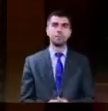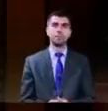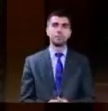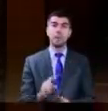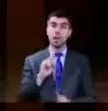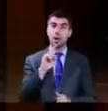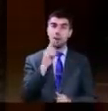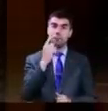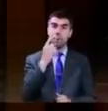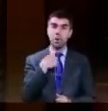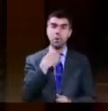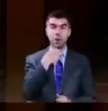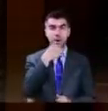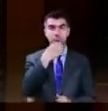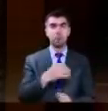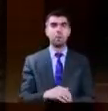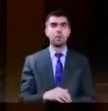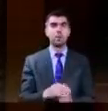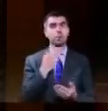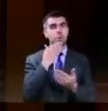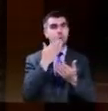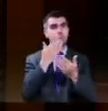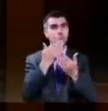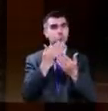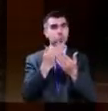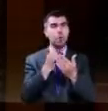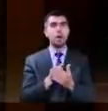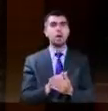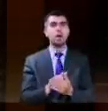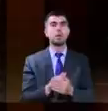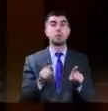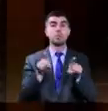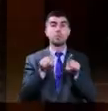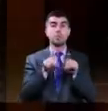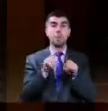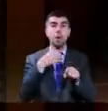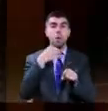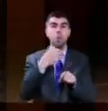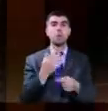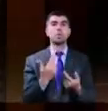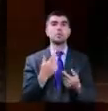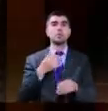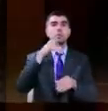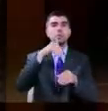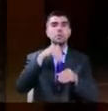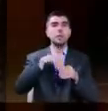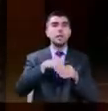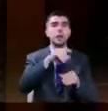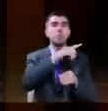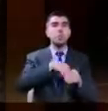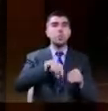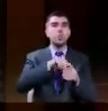أود في البداية أن أشكر فرق المعارضة على طرح موضوع وضعية الأشخاص ذوي الاحتياجات